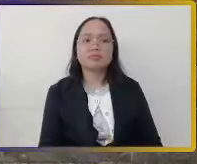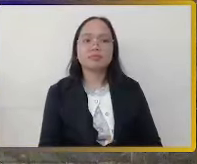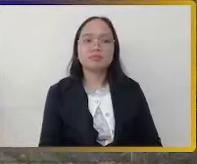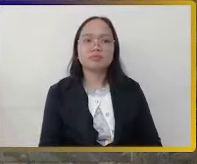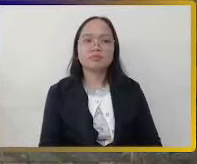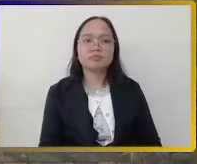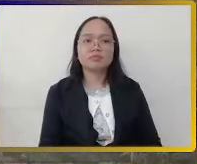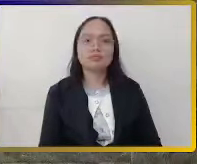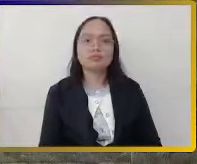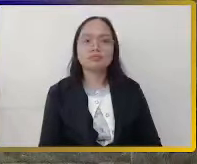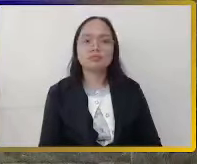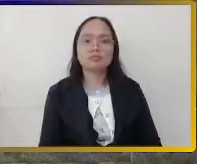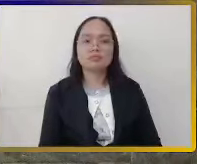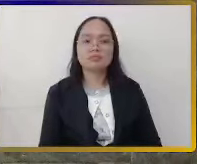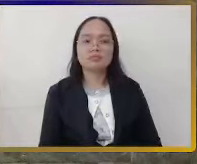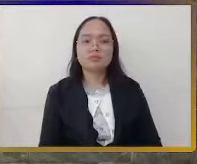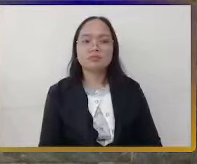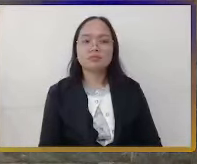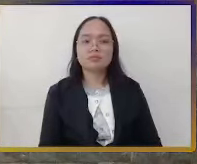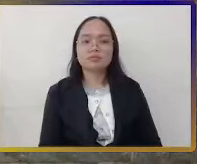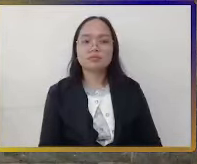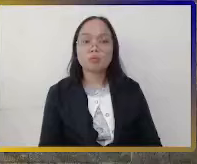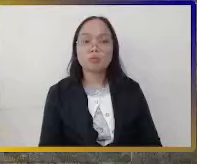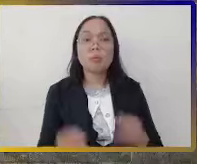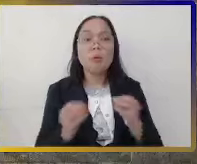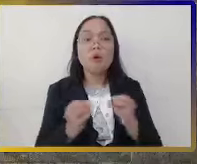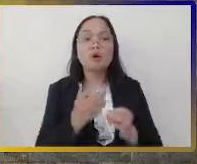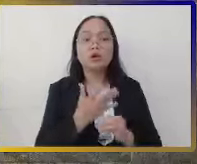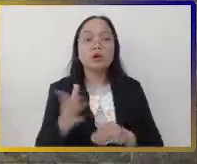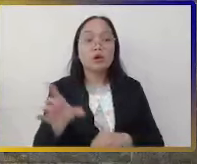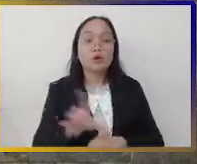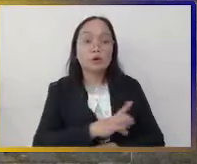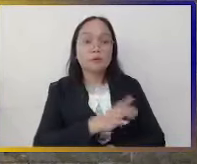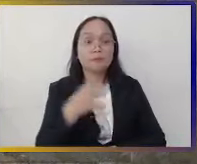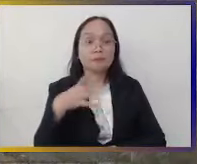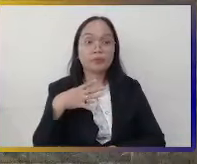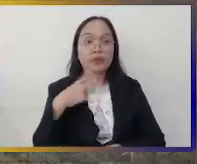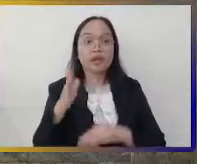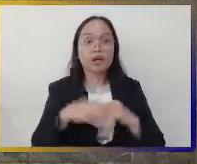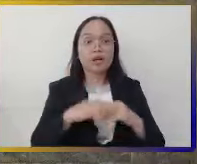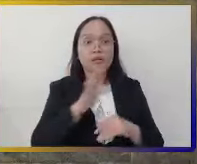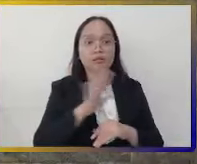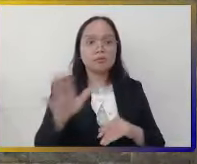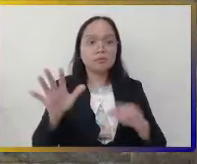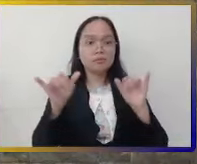Mas mahaba pa yung paghintay ninyo kaysa pag-stay ninyo.